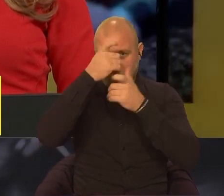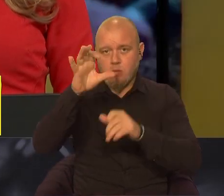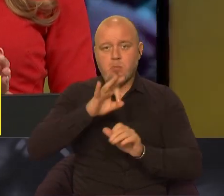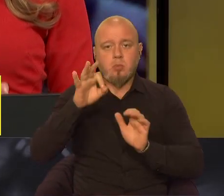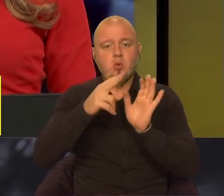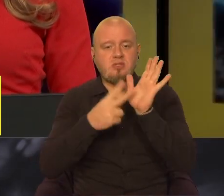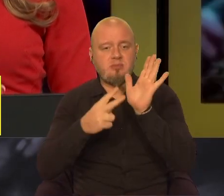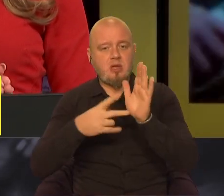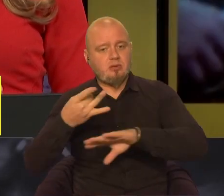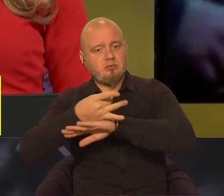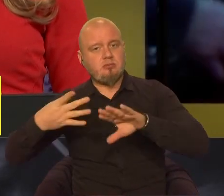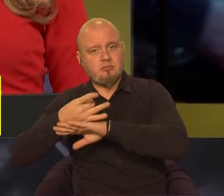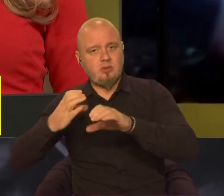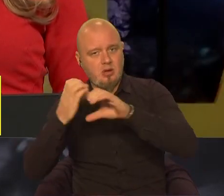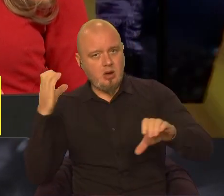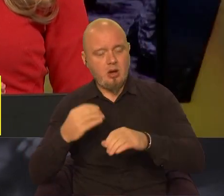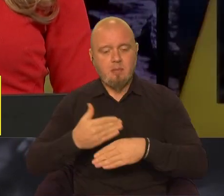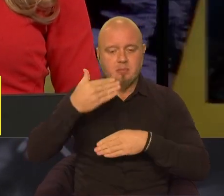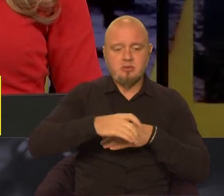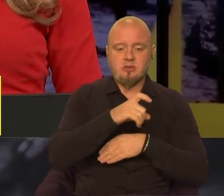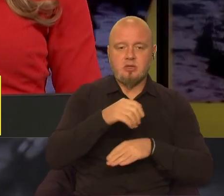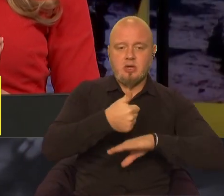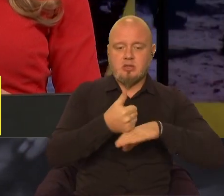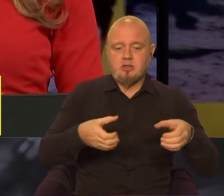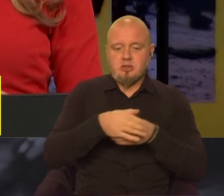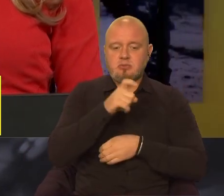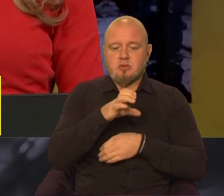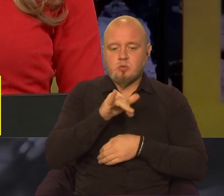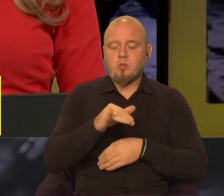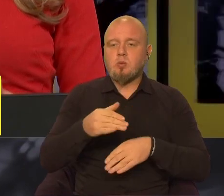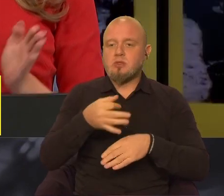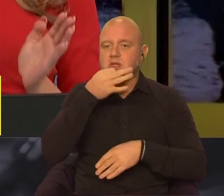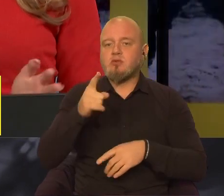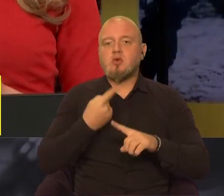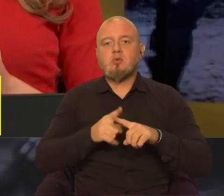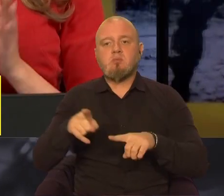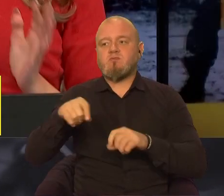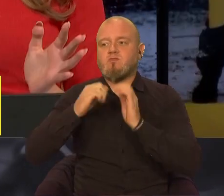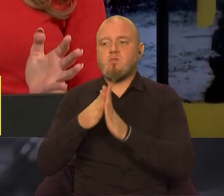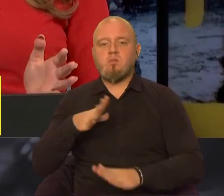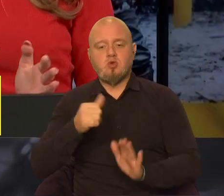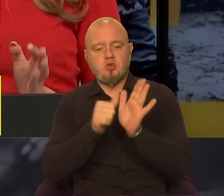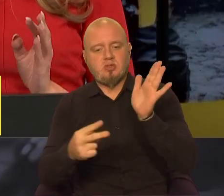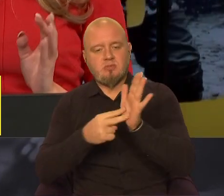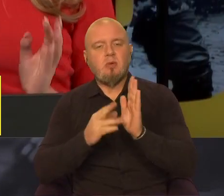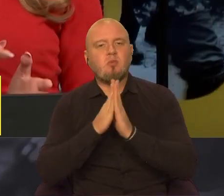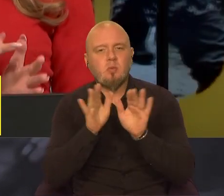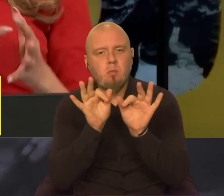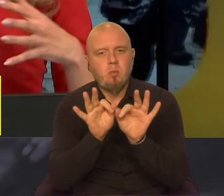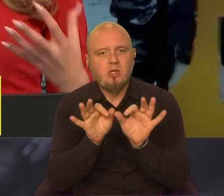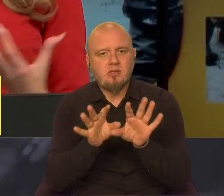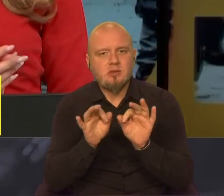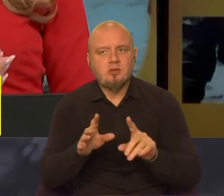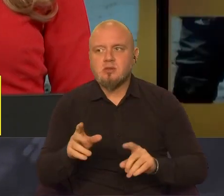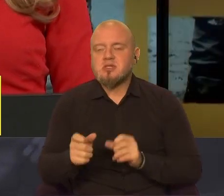ракет. Пізніше Генштаб Збройних сил сказав, що їх 67. Просто прошу пояснити, що,